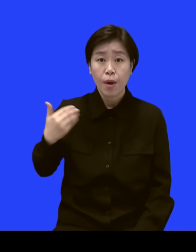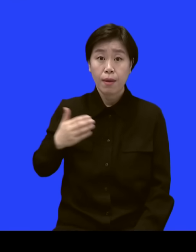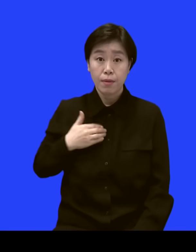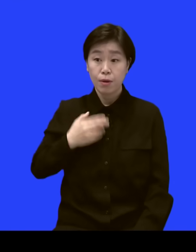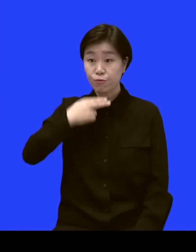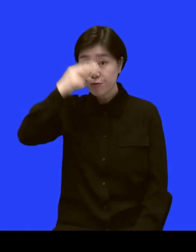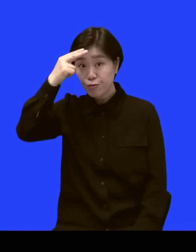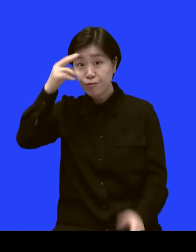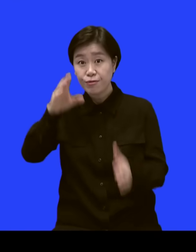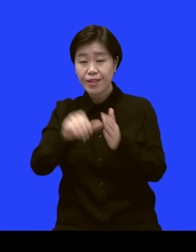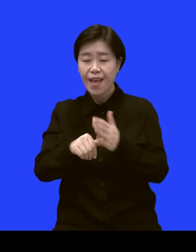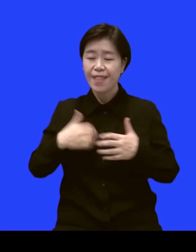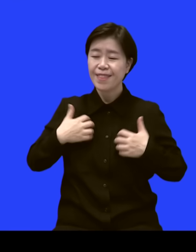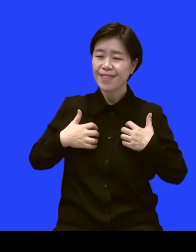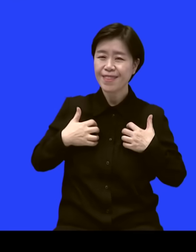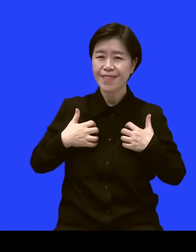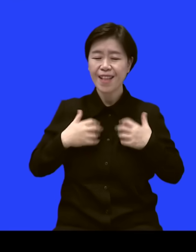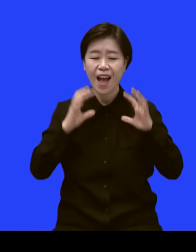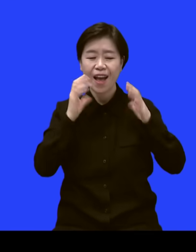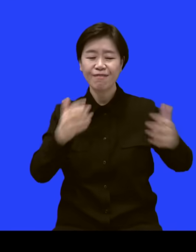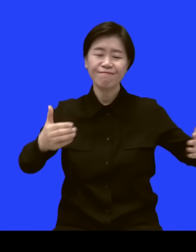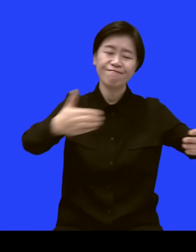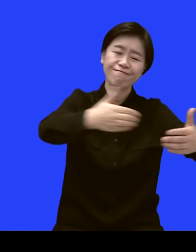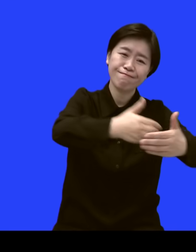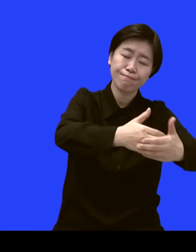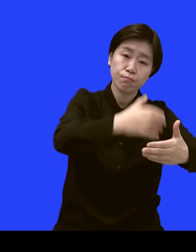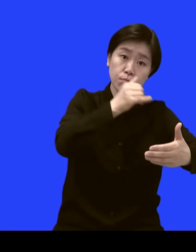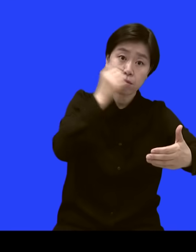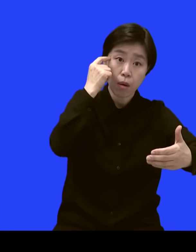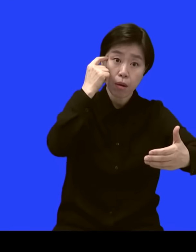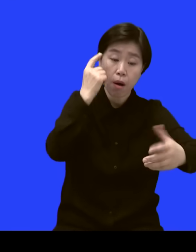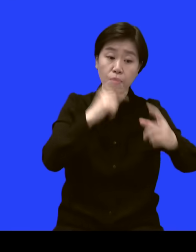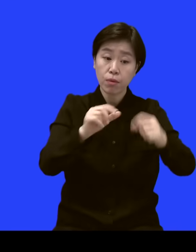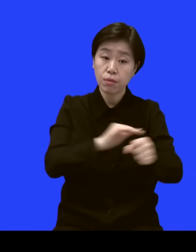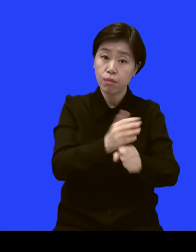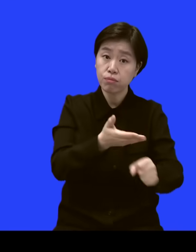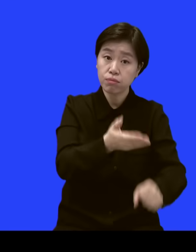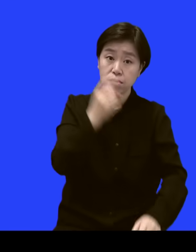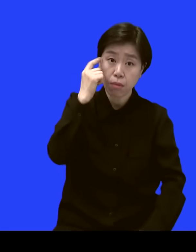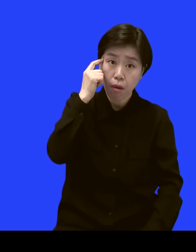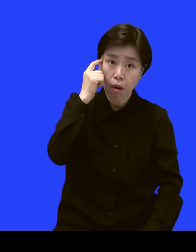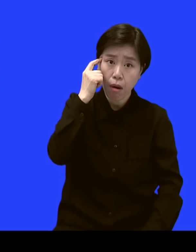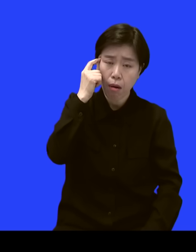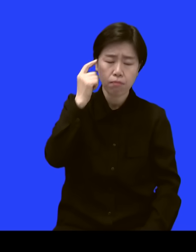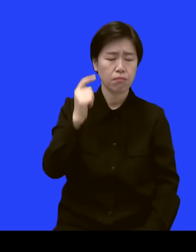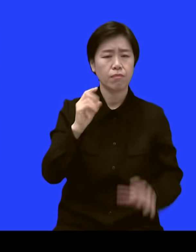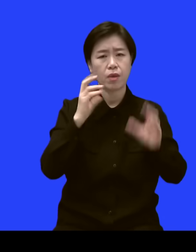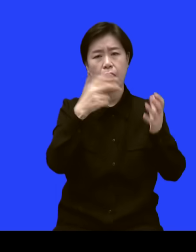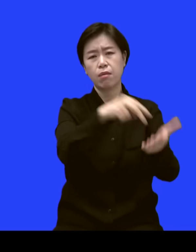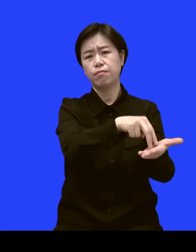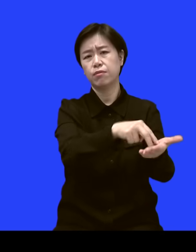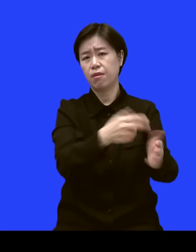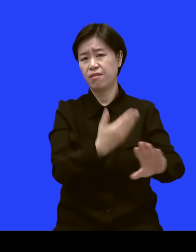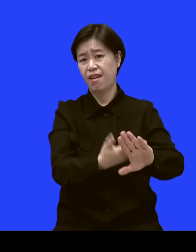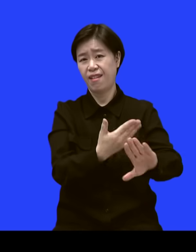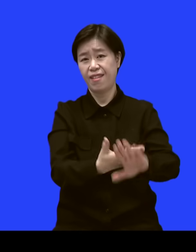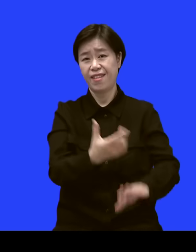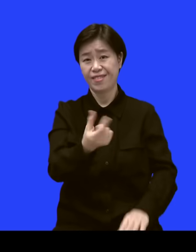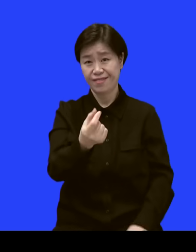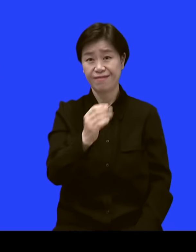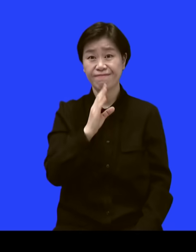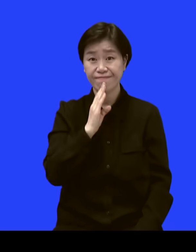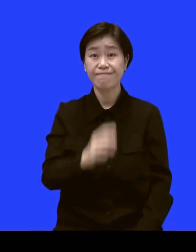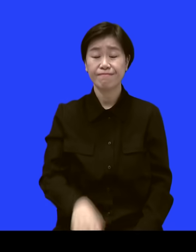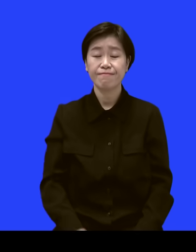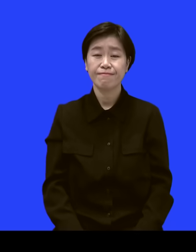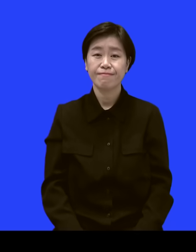오히려 아이들 많이 안아주고. 아니, 아이들이 다 알고 되게 싫어요. 아이들이 어른들 술 먹는 거. 아이들은 배우잖아요. 어린이집부터 술